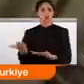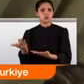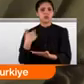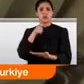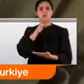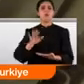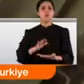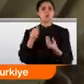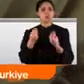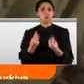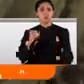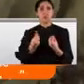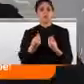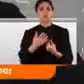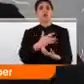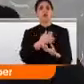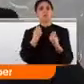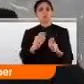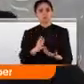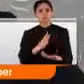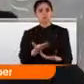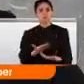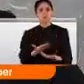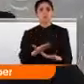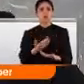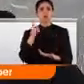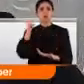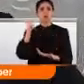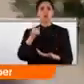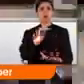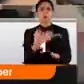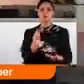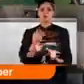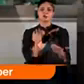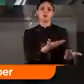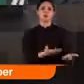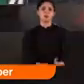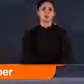iyiydi, iyi merhametliydi. İçeride yatırırlarsa ömür boyu yatırmalarını istiyorum.